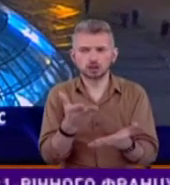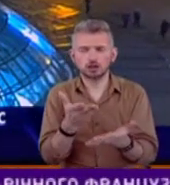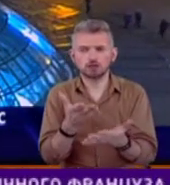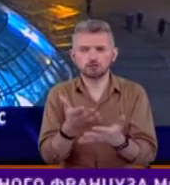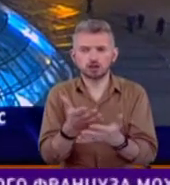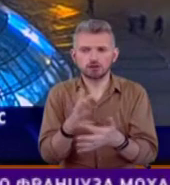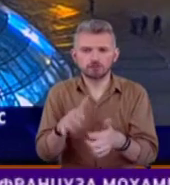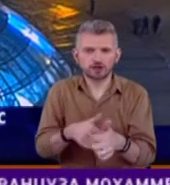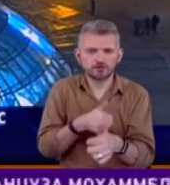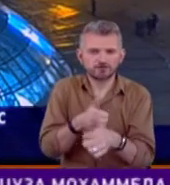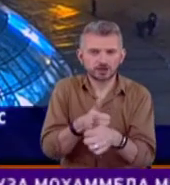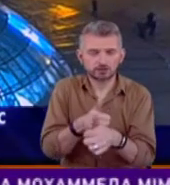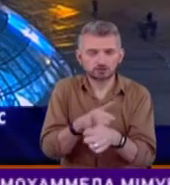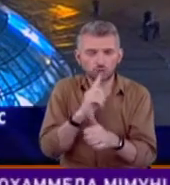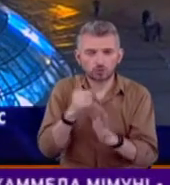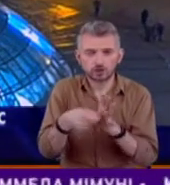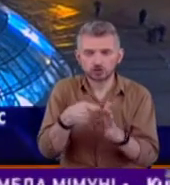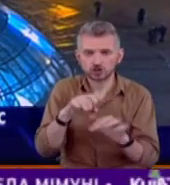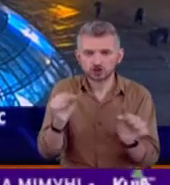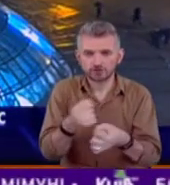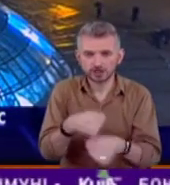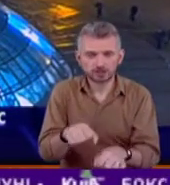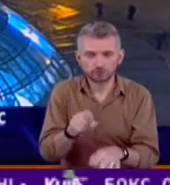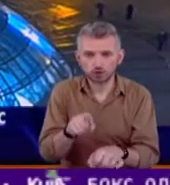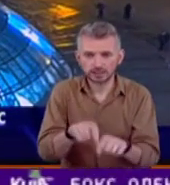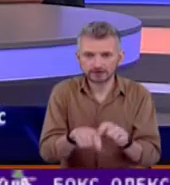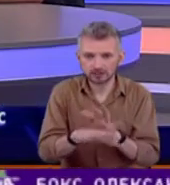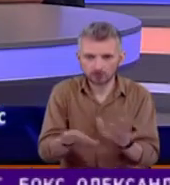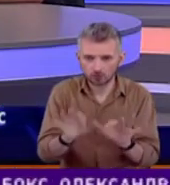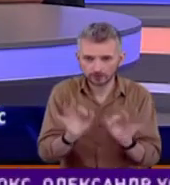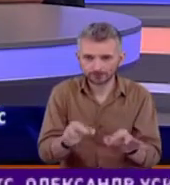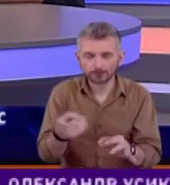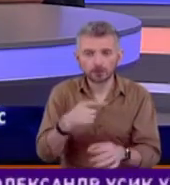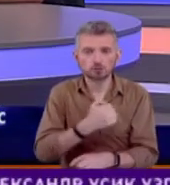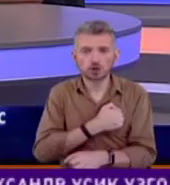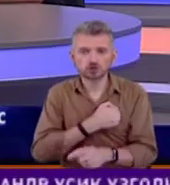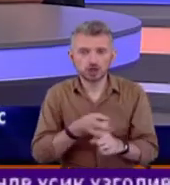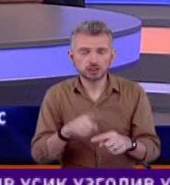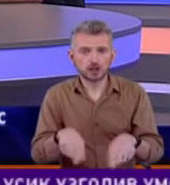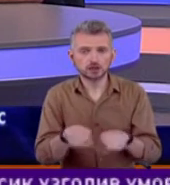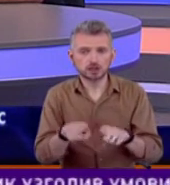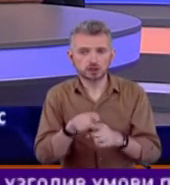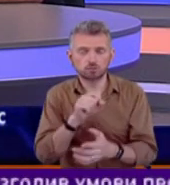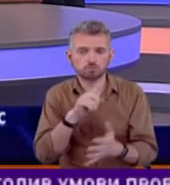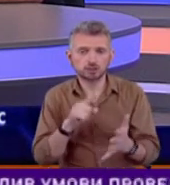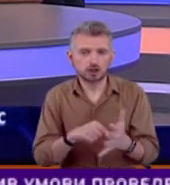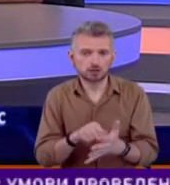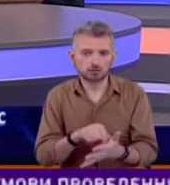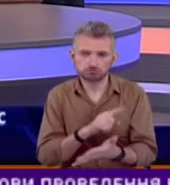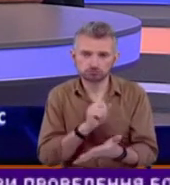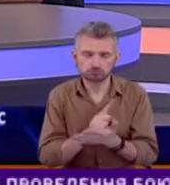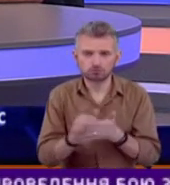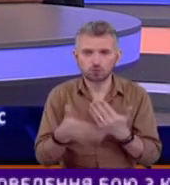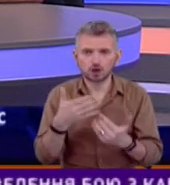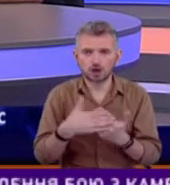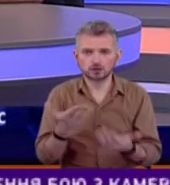хвіст визначити швидкість, вони зараз не сертифіковані. Тому, на жаль, це так само в питаннях невідворотності покарання.